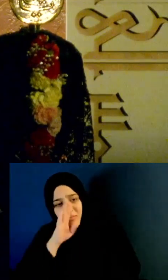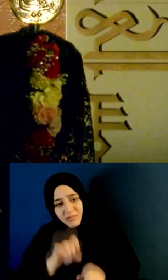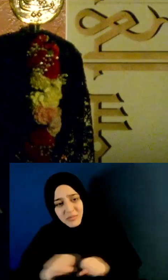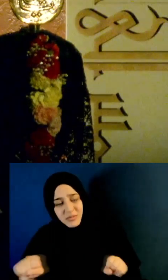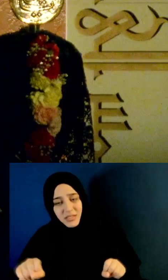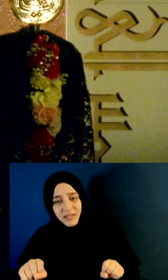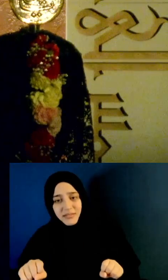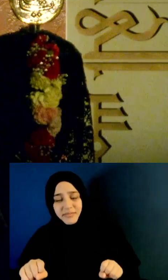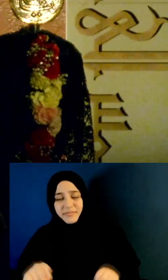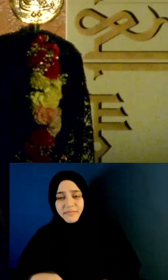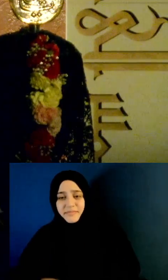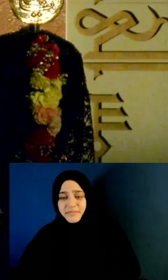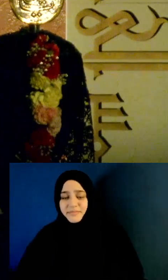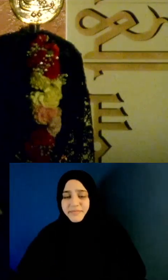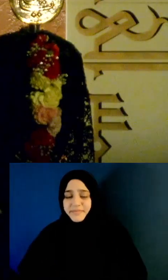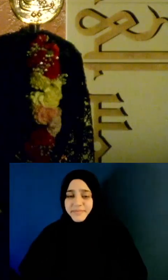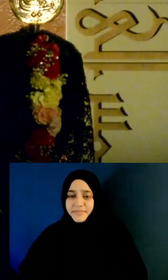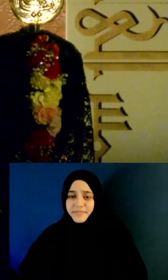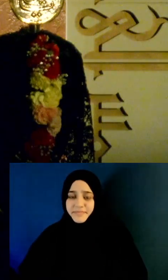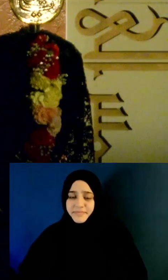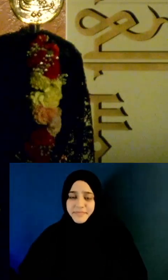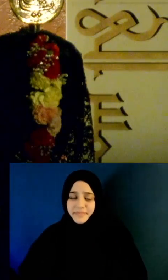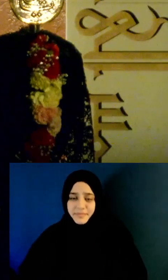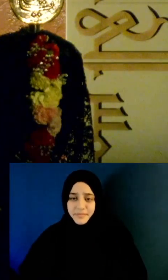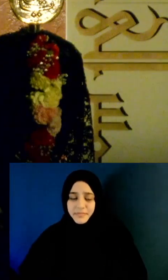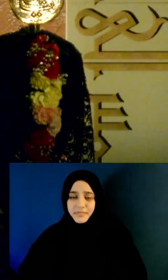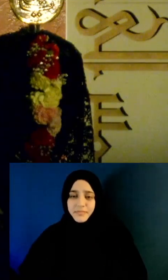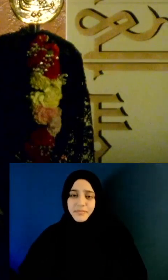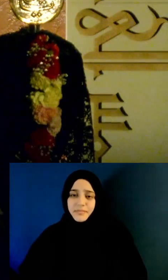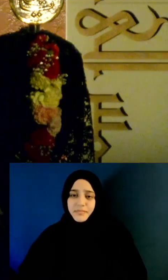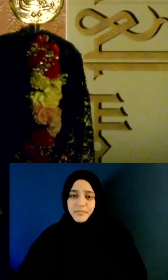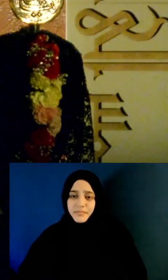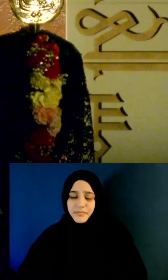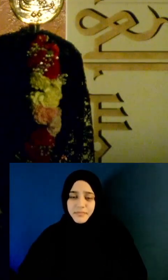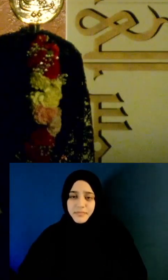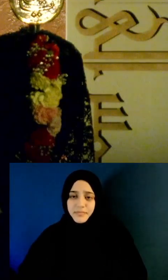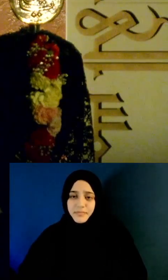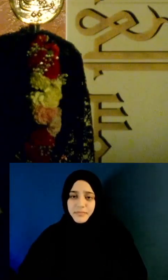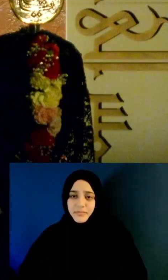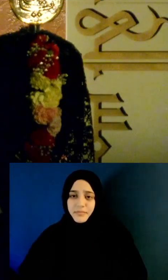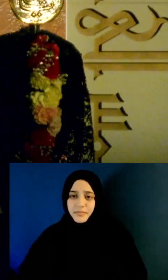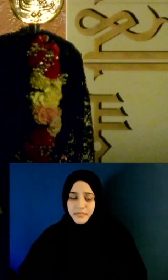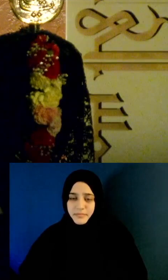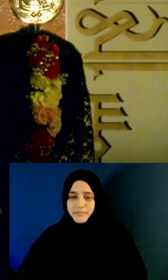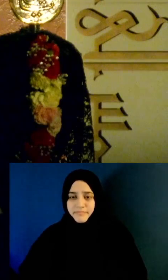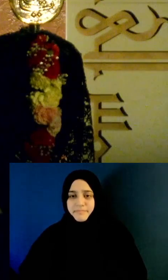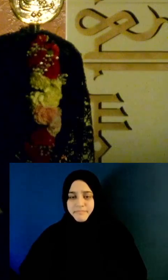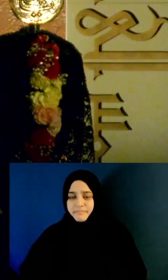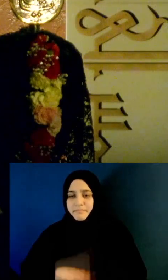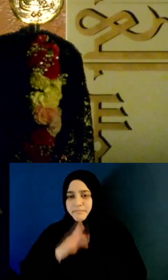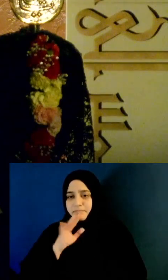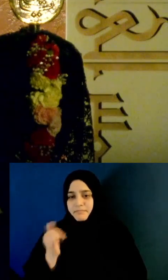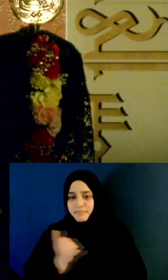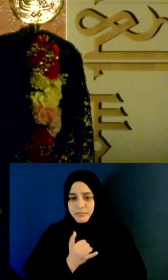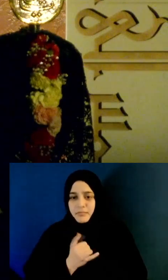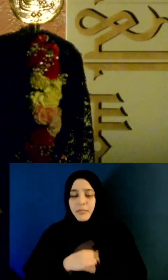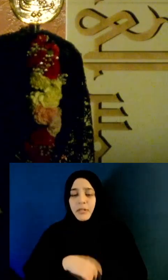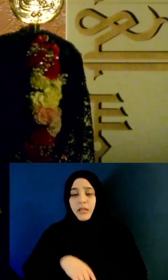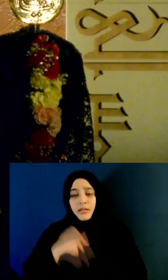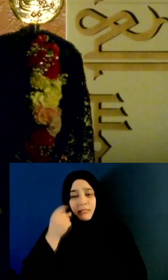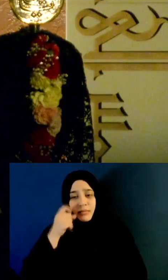راجعون وسيعلم الذين ظلموا آل محمد أي منقلب ينقلبون. It is the night of Abbas. We